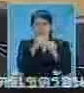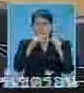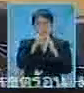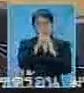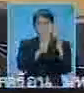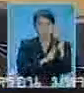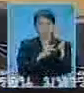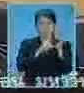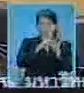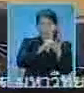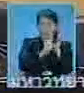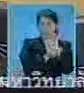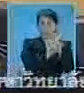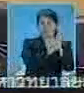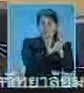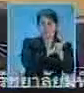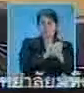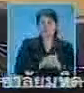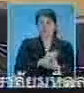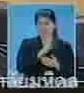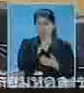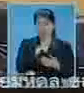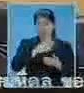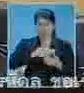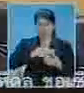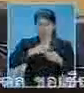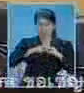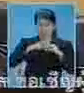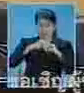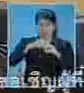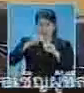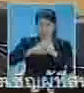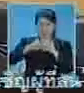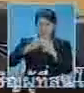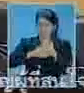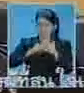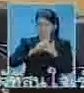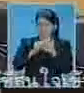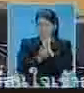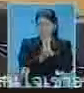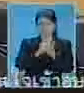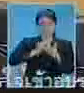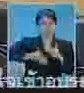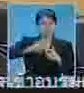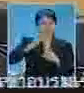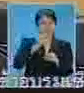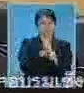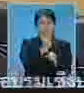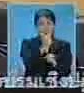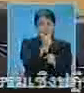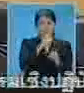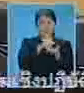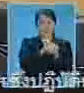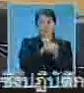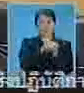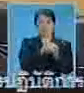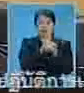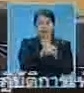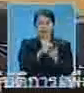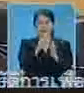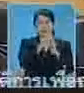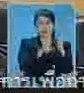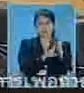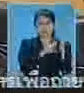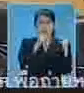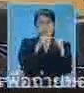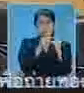ราฝ่าด่านอุปสรรคเหล่านั้นได้เราก็จะนำพาระบบการให้บริการทางโทรคมนาคมให้กับพี่น้องประชาชน